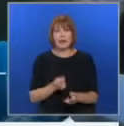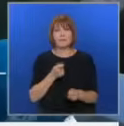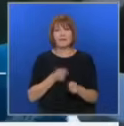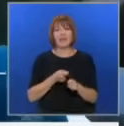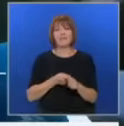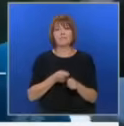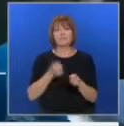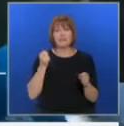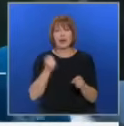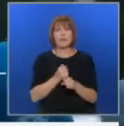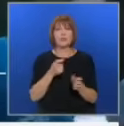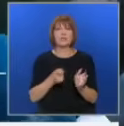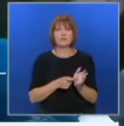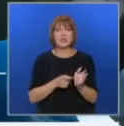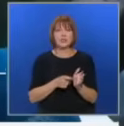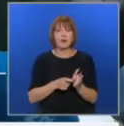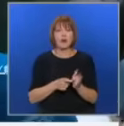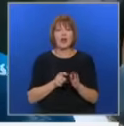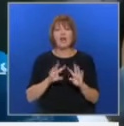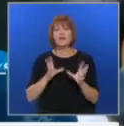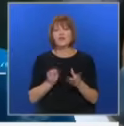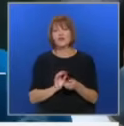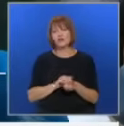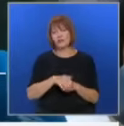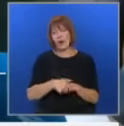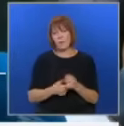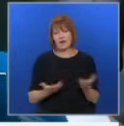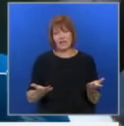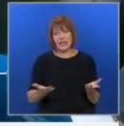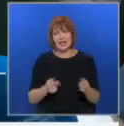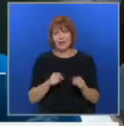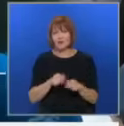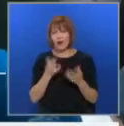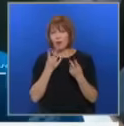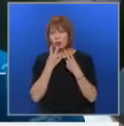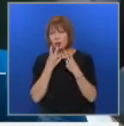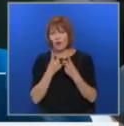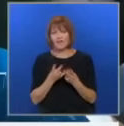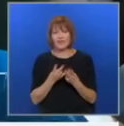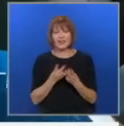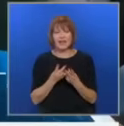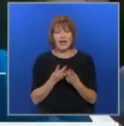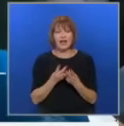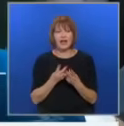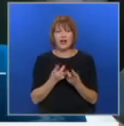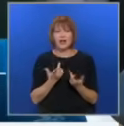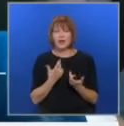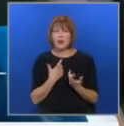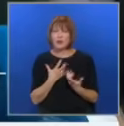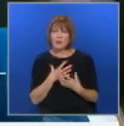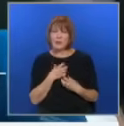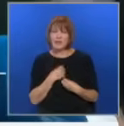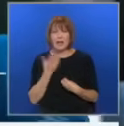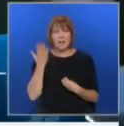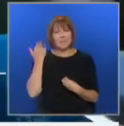завинаги да се справим с този проблем. Всичко друго са оправдания. И това, което видях, така и което ме опасява.